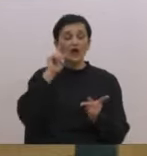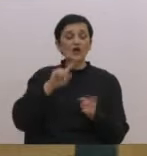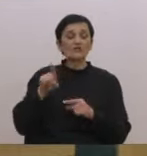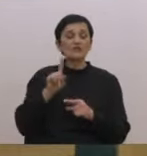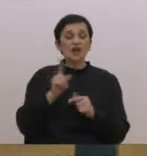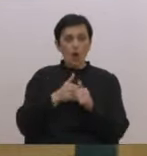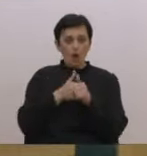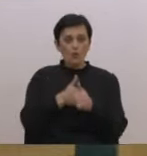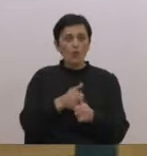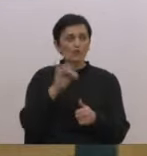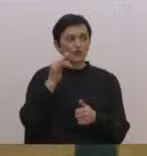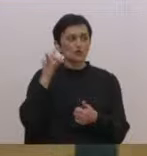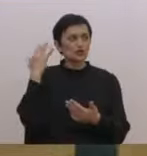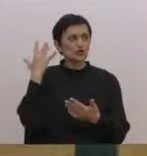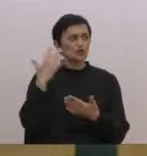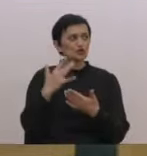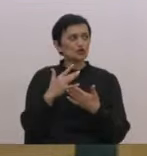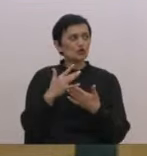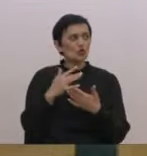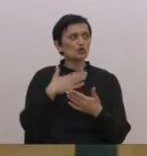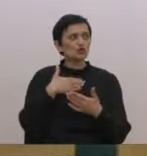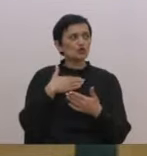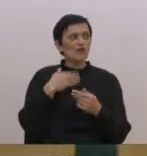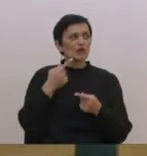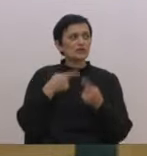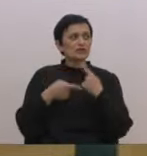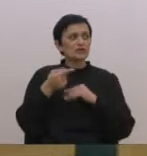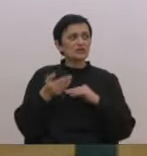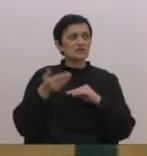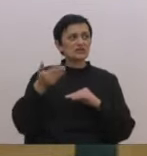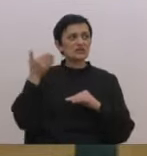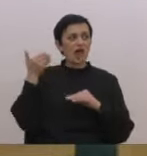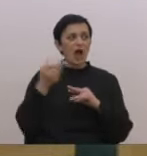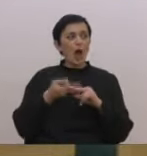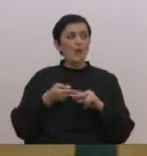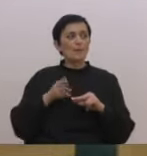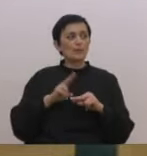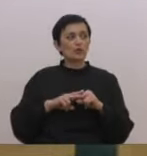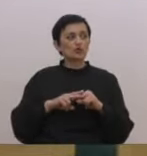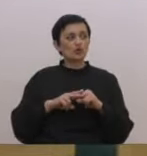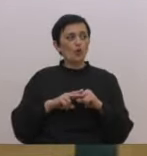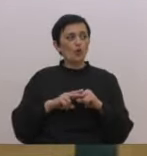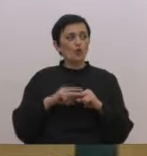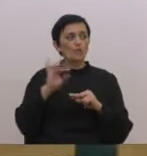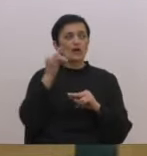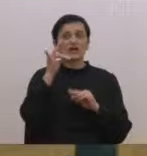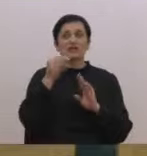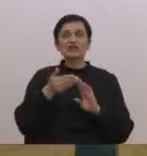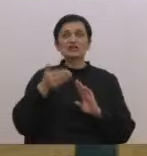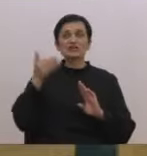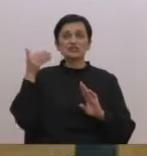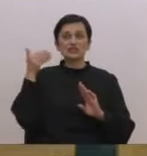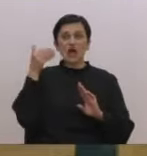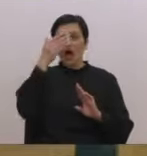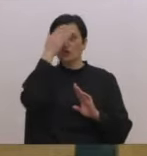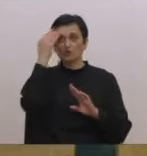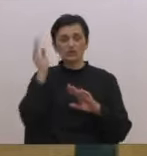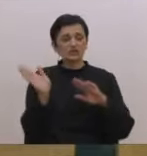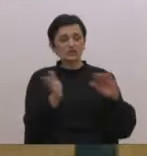ვიცით ისტორიიდან და კარგად ვიცით ჩვენი წინაპრებისგან, ამიტომ წარსული დავიწყებას ვერ